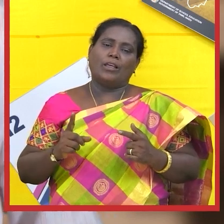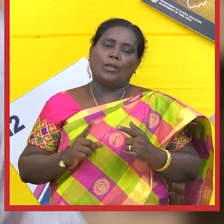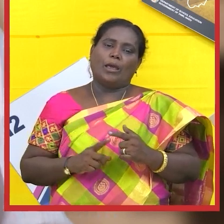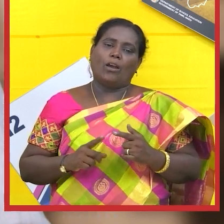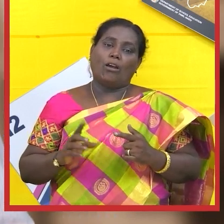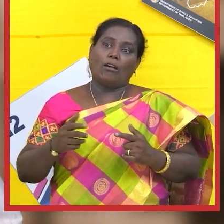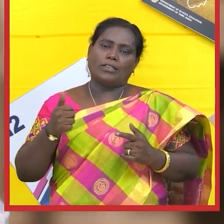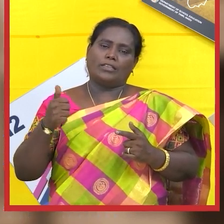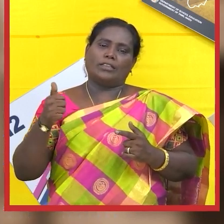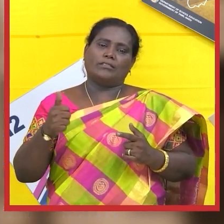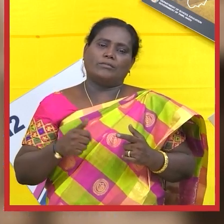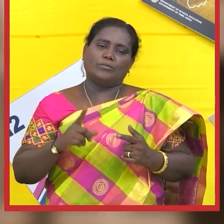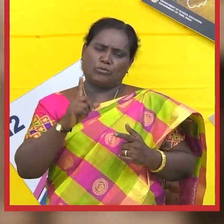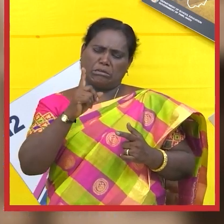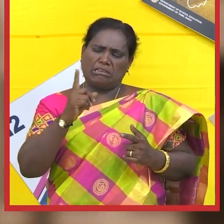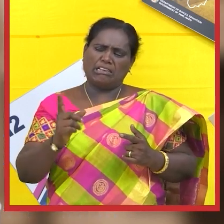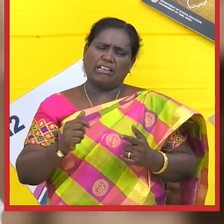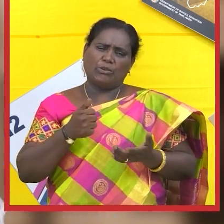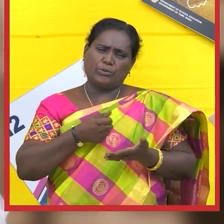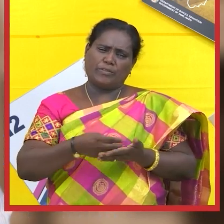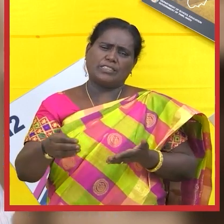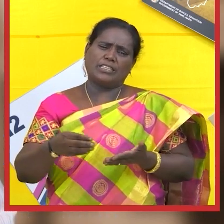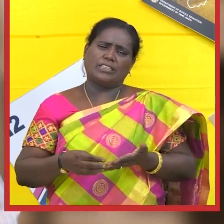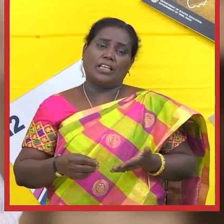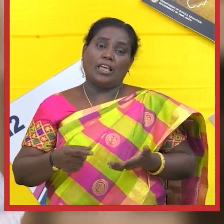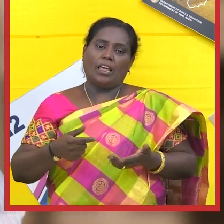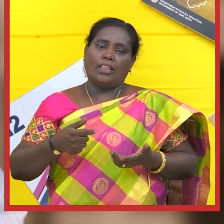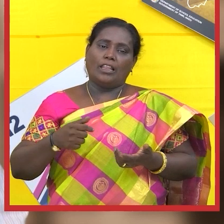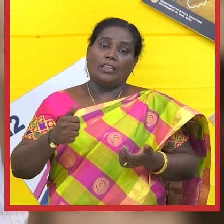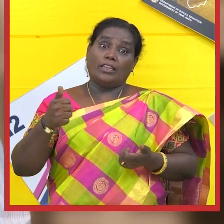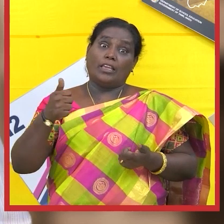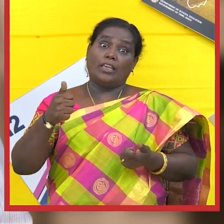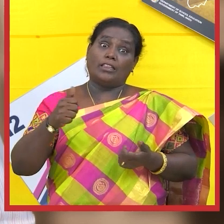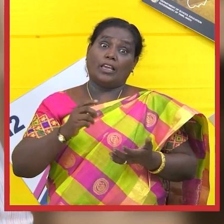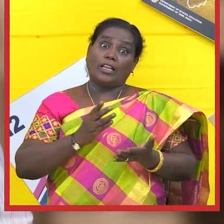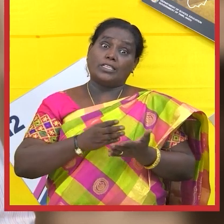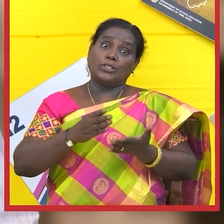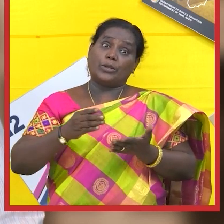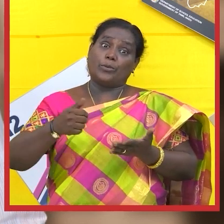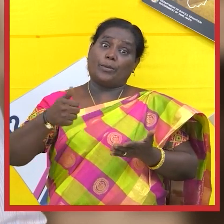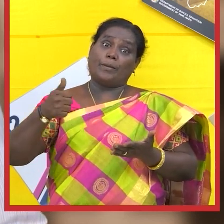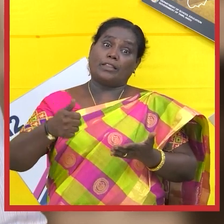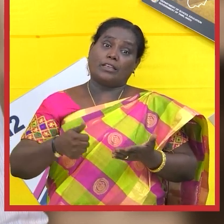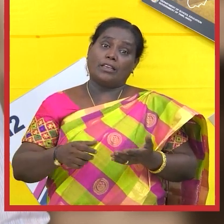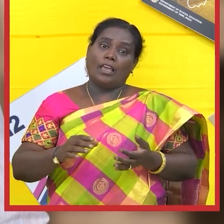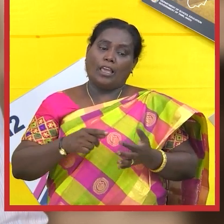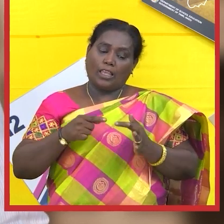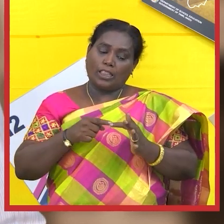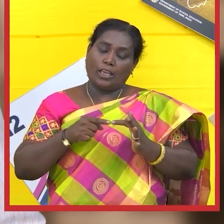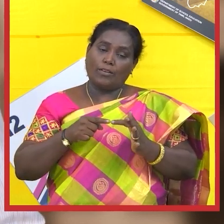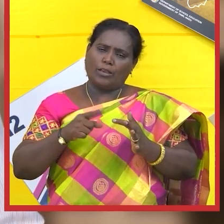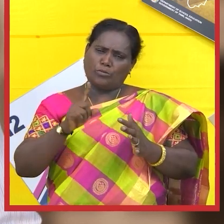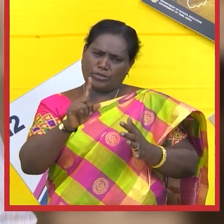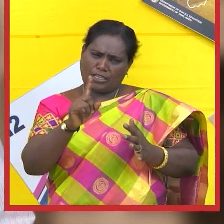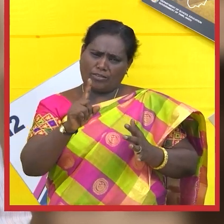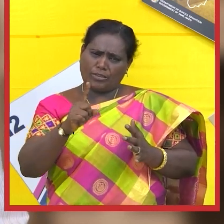ஆதரித்தது என்று சொல்லியிருக்கிறேன். அந்த நீதிக்கட்சியினுடைய ஆட்சியின் விளைவாகத்தான் இந்தியாவிலே முதல்